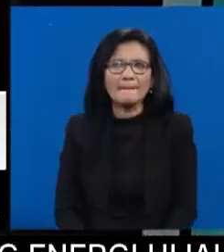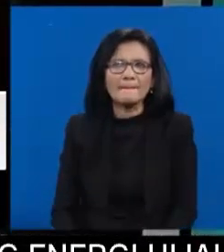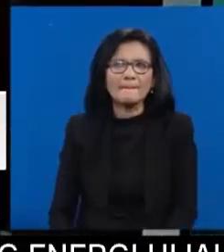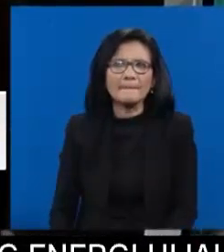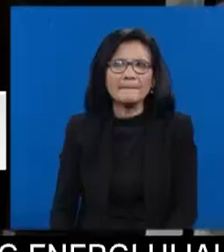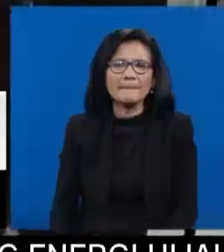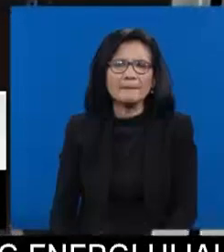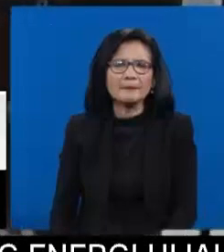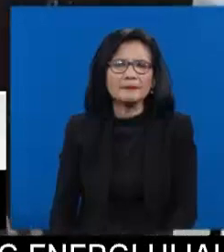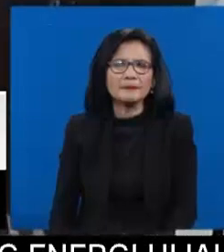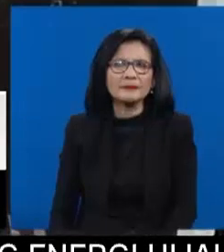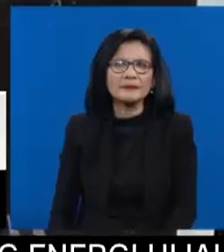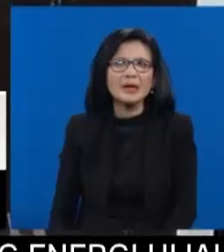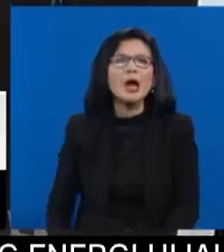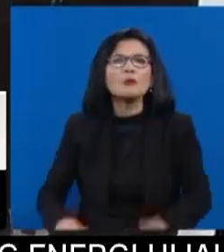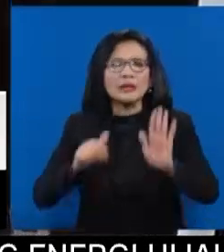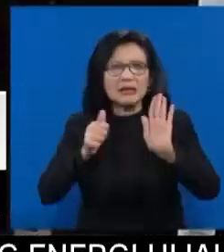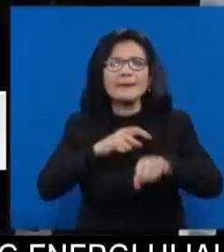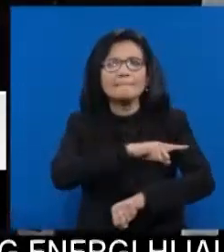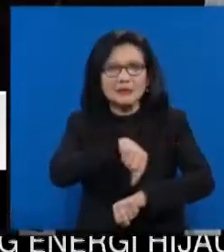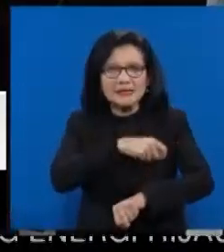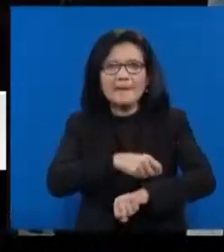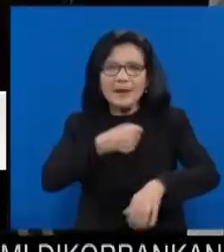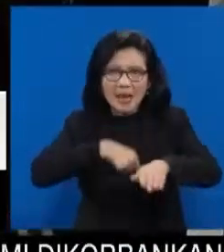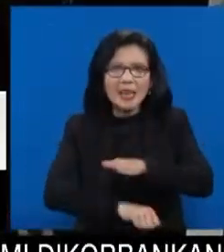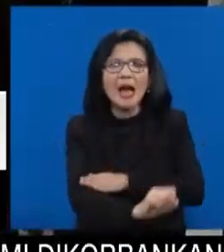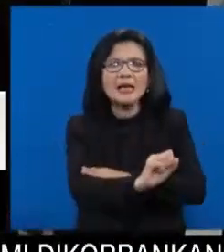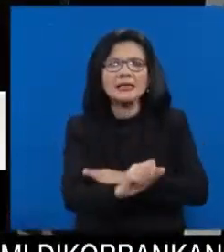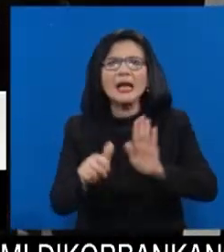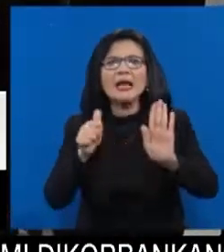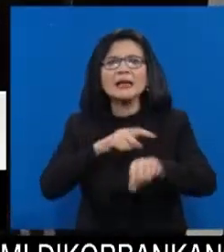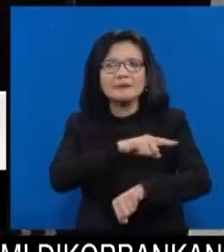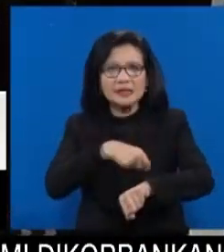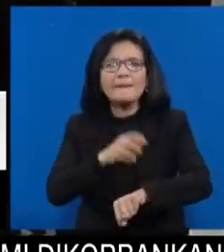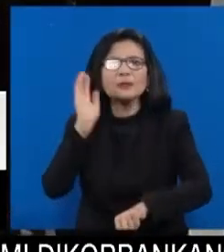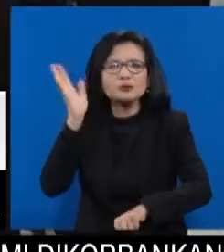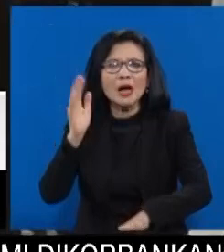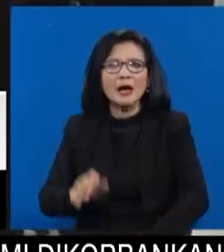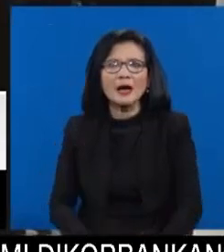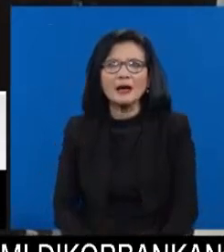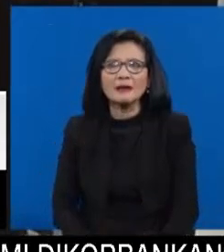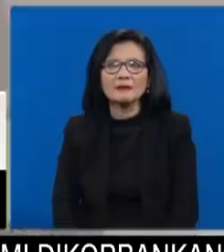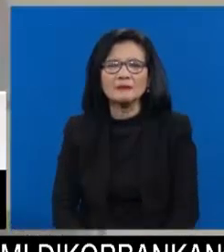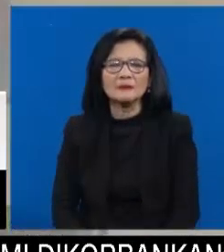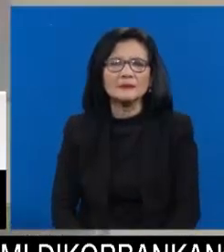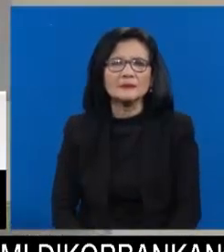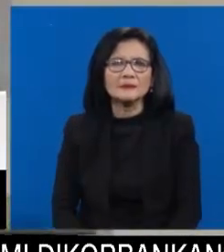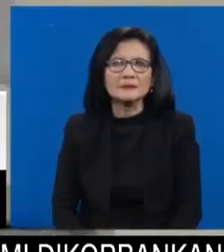laki-laki. Diperkirakan sudah 6 jam yang lalu. Lahirnya? Jadi, 6 jam sebelum ditemukan? Ya.